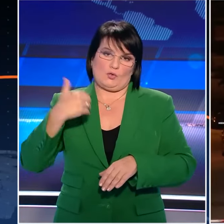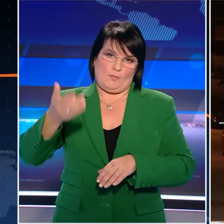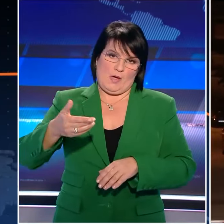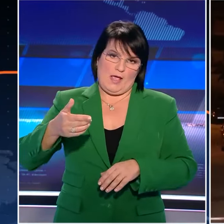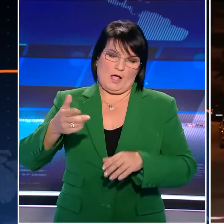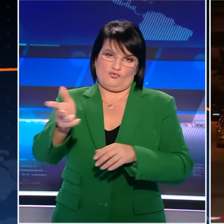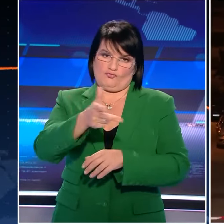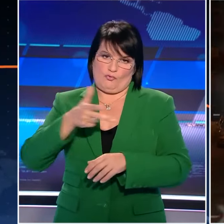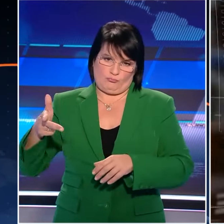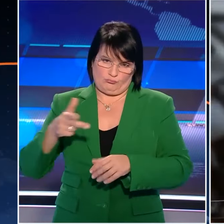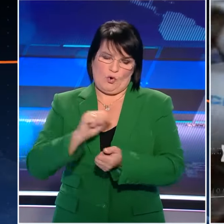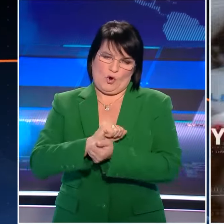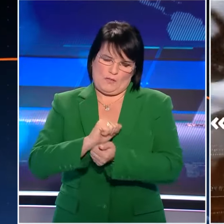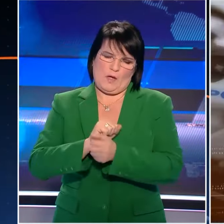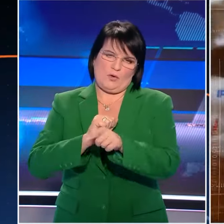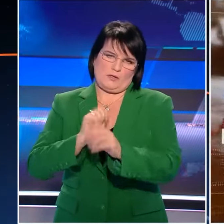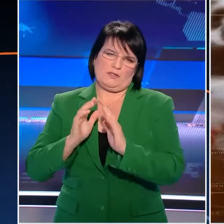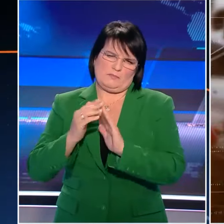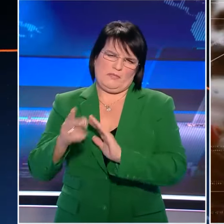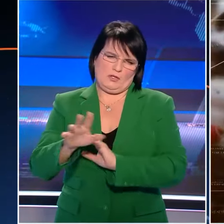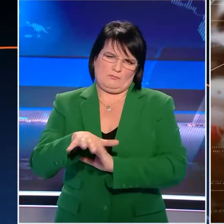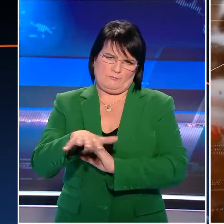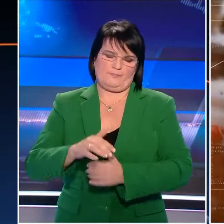του σπιτιού του στον Κορυδαλό.